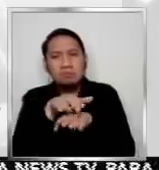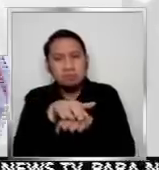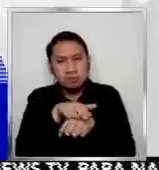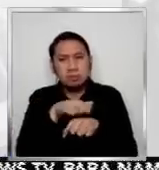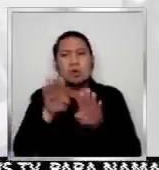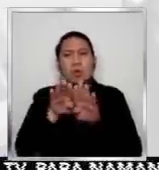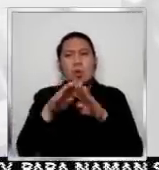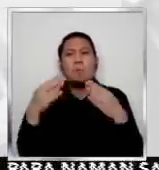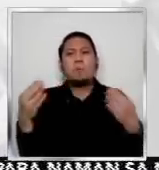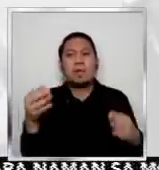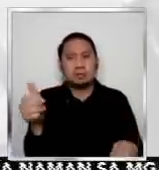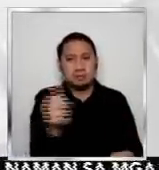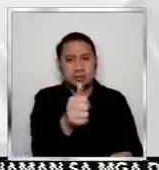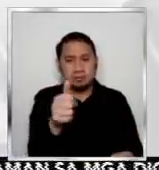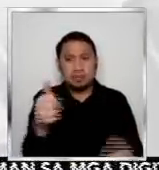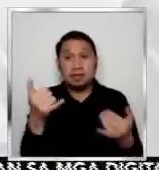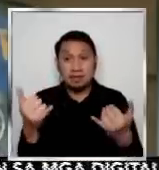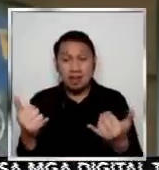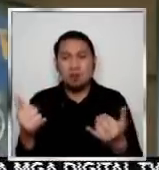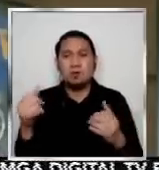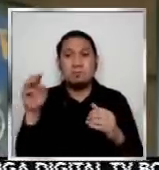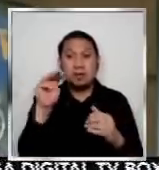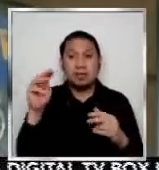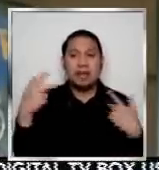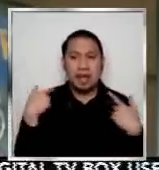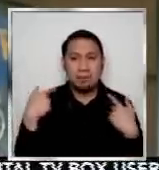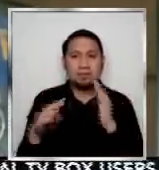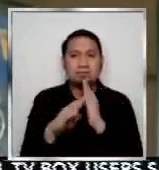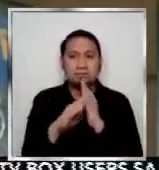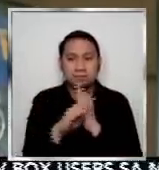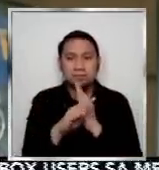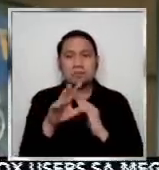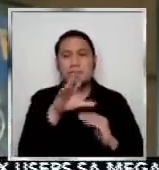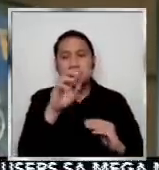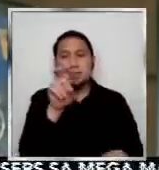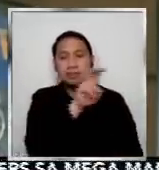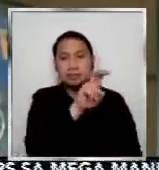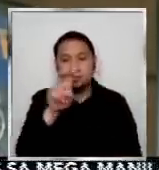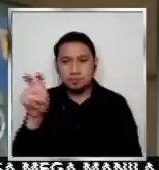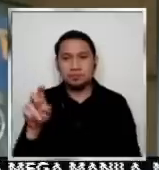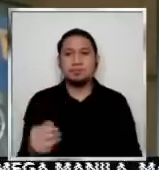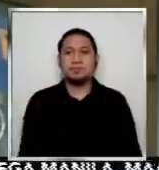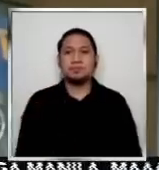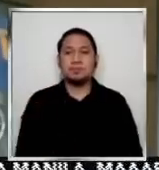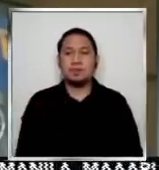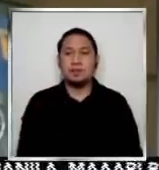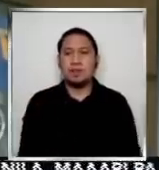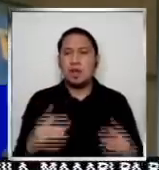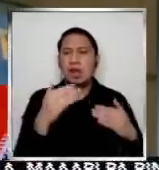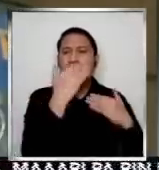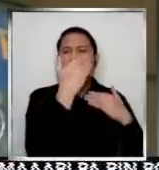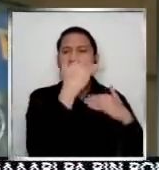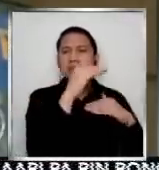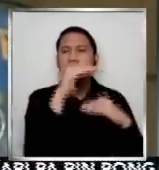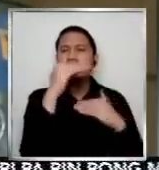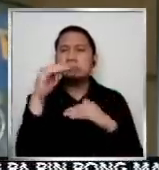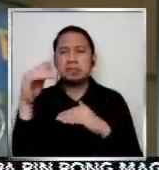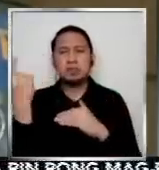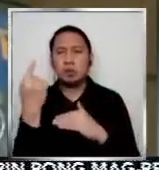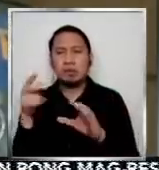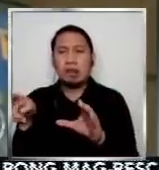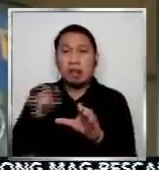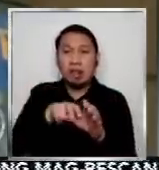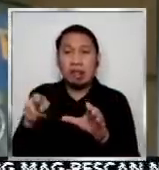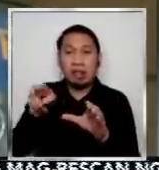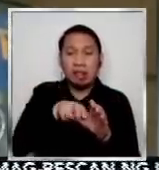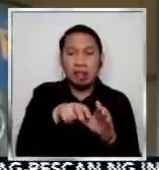Sa Lunes, may bus, may tren. The capacity will also be limited, gradual, and calculated. It